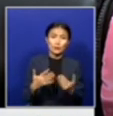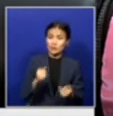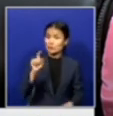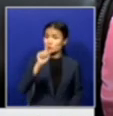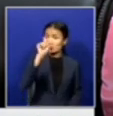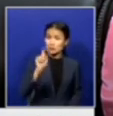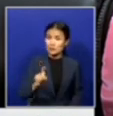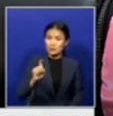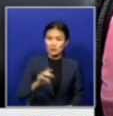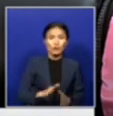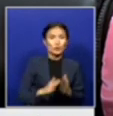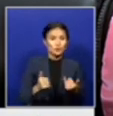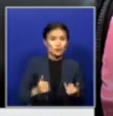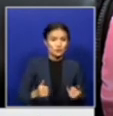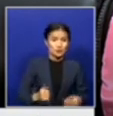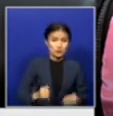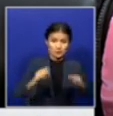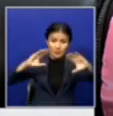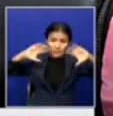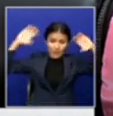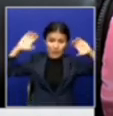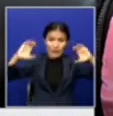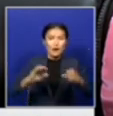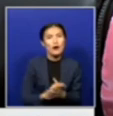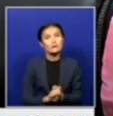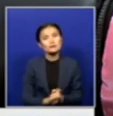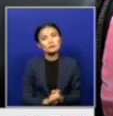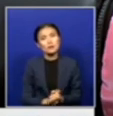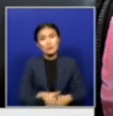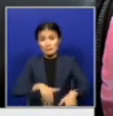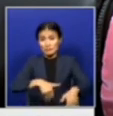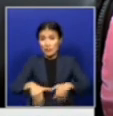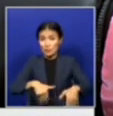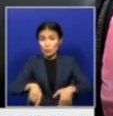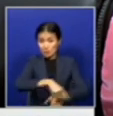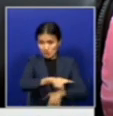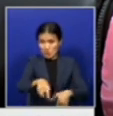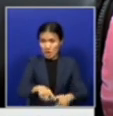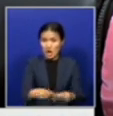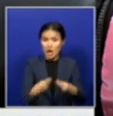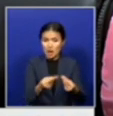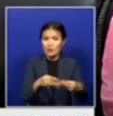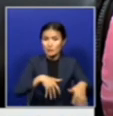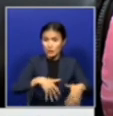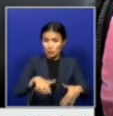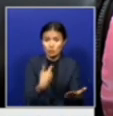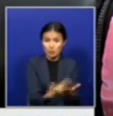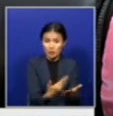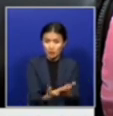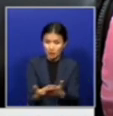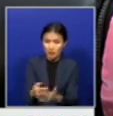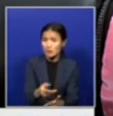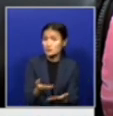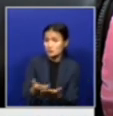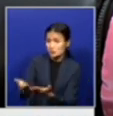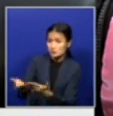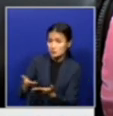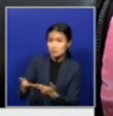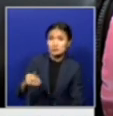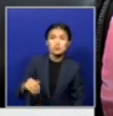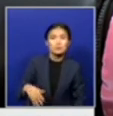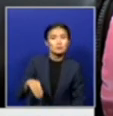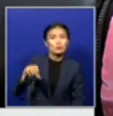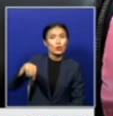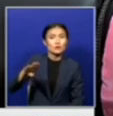ำลังซื้อให้กับพี่น้องประชาชนได้อย่างไรนะครับรัฐบาลจะฟื้นฟู SME ได้อย่างไรหากตอบไม่ได้นะ